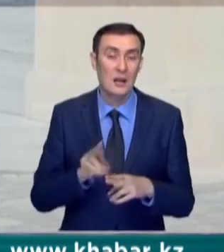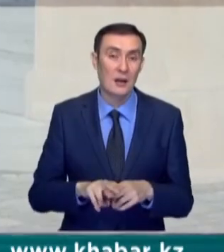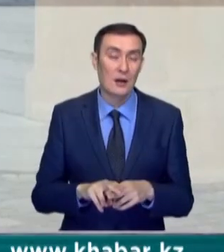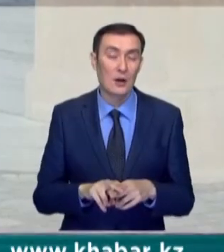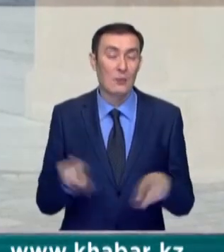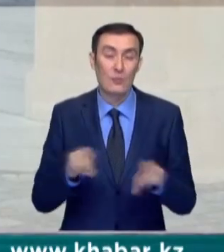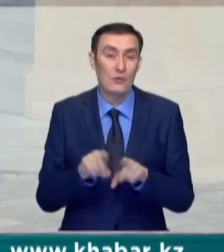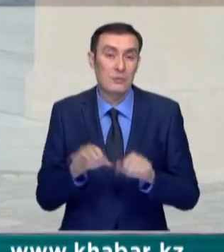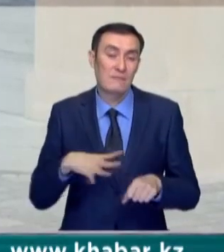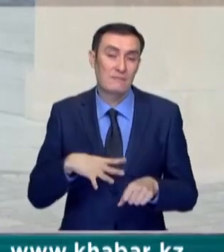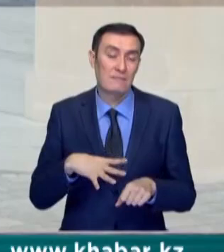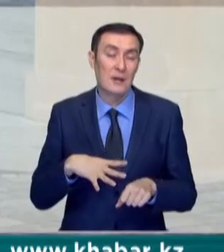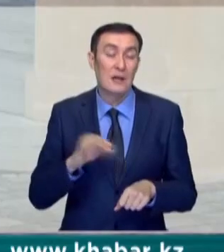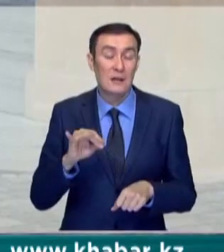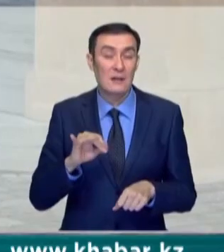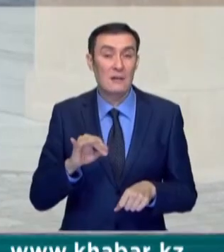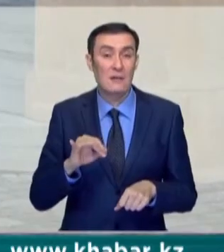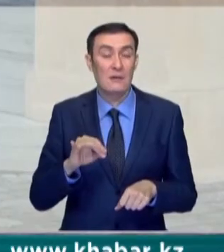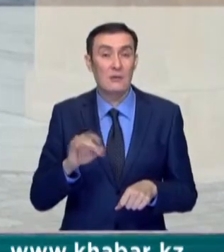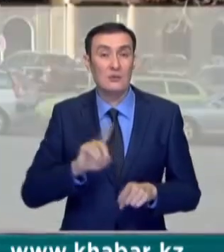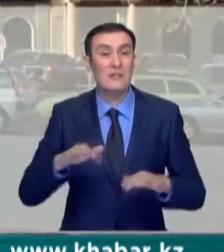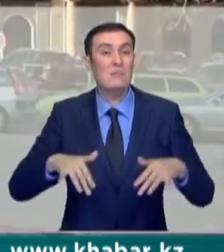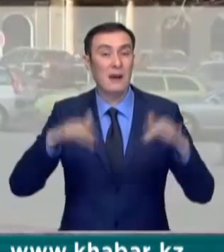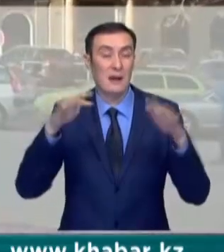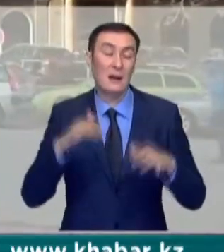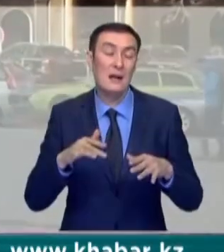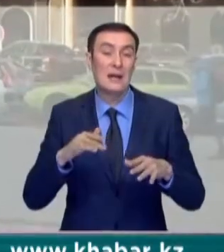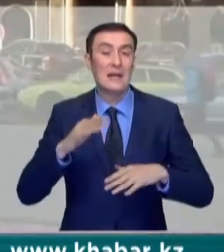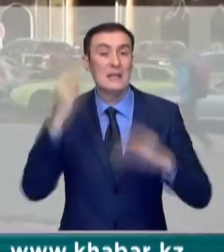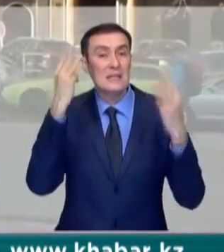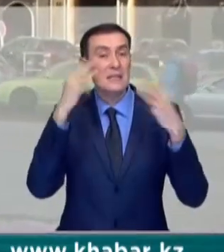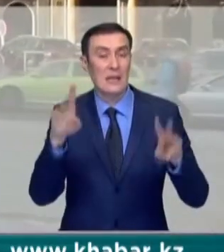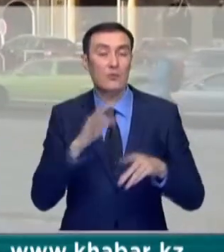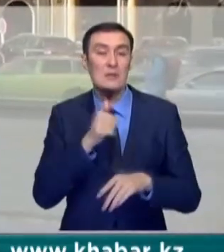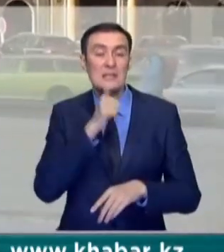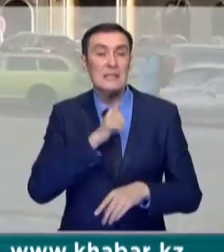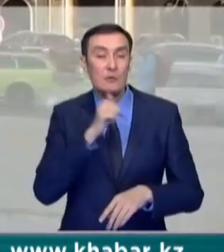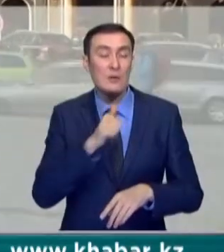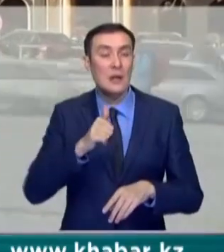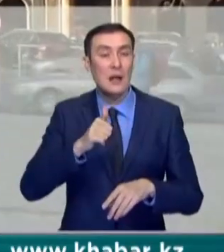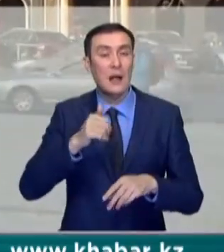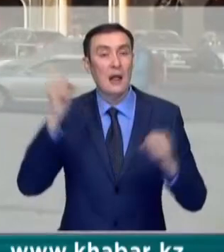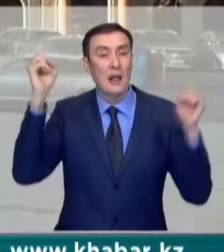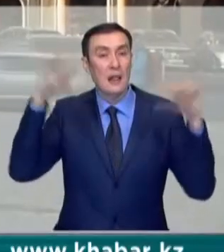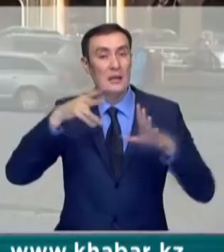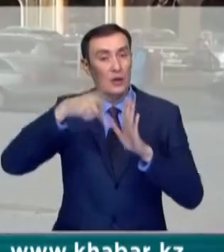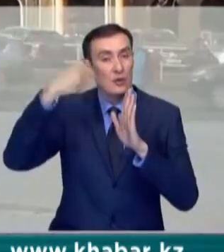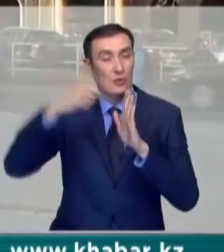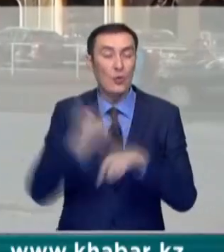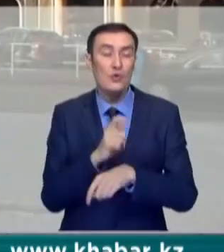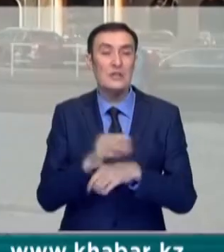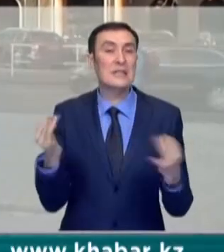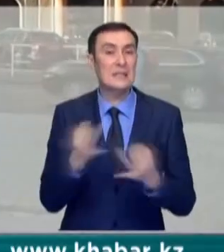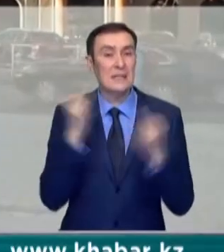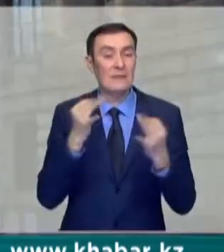них влияет. Ну и в целом это испарение. Дизайнеры планируют сделать дебютное пражское лазерное шоу одним из самых ярких